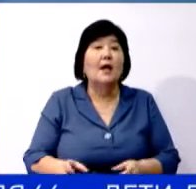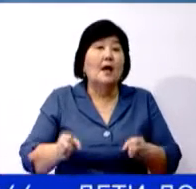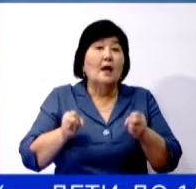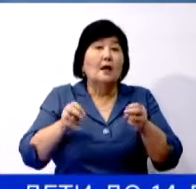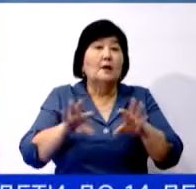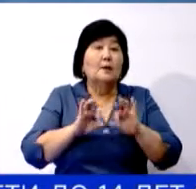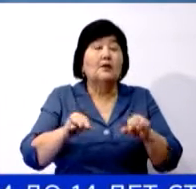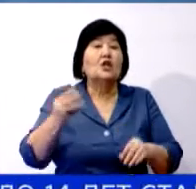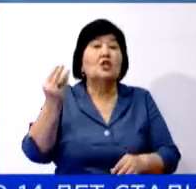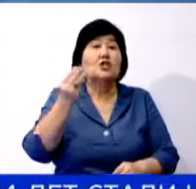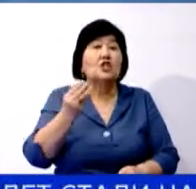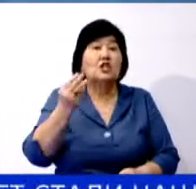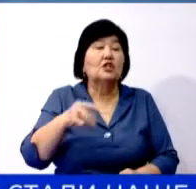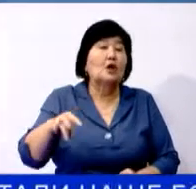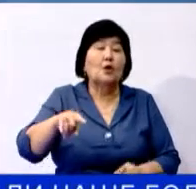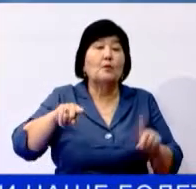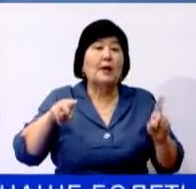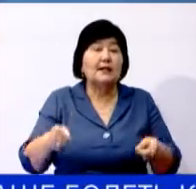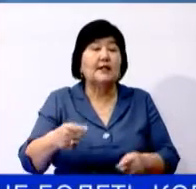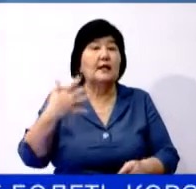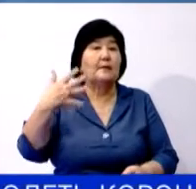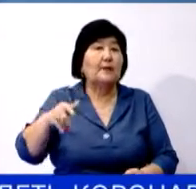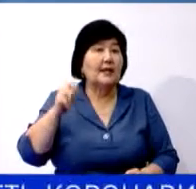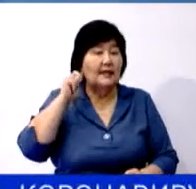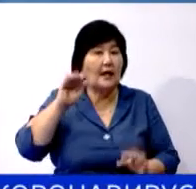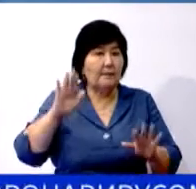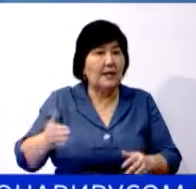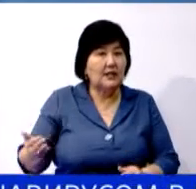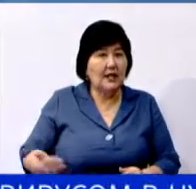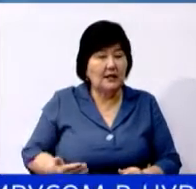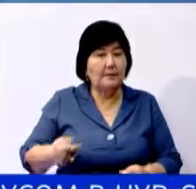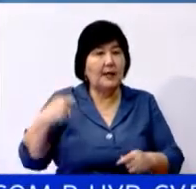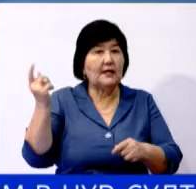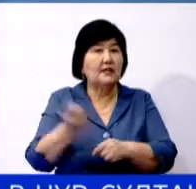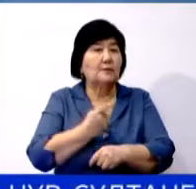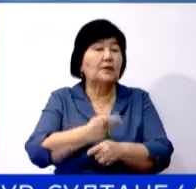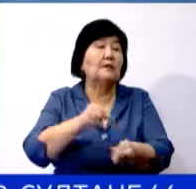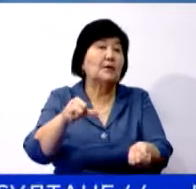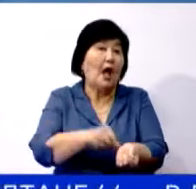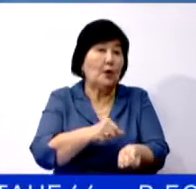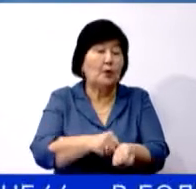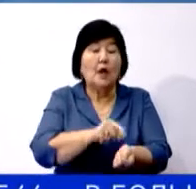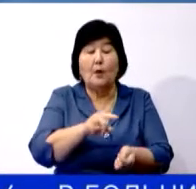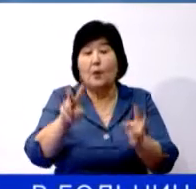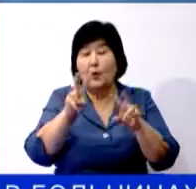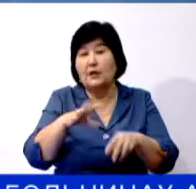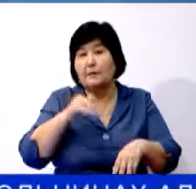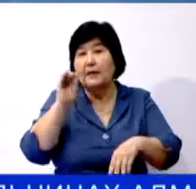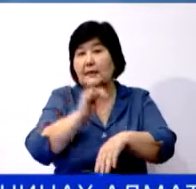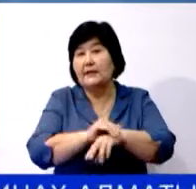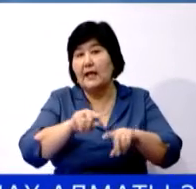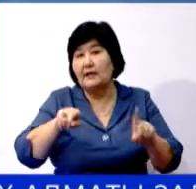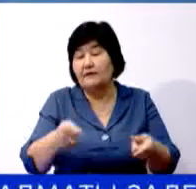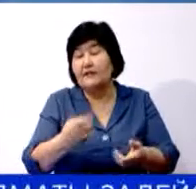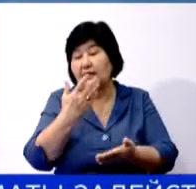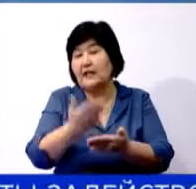Криминальная хроника. В Шиерийском районе задержан 50-летний местный житель при избытии наркотиков. В ходе досмотра были изъяты